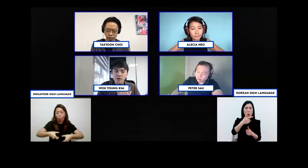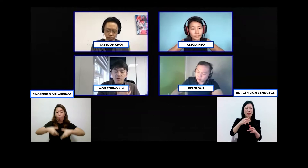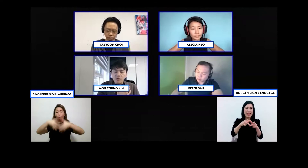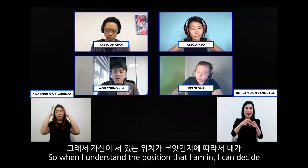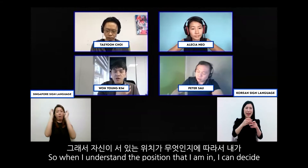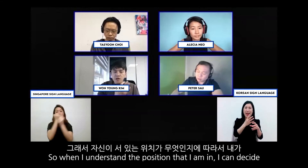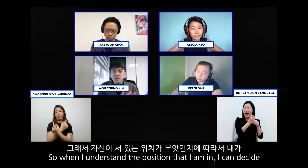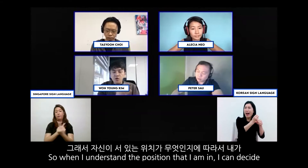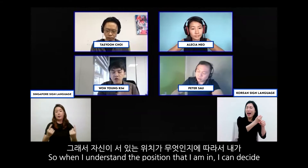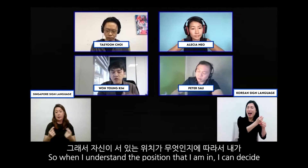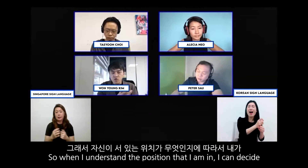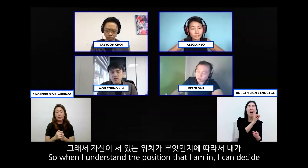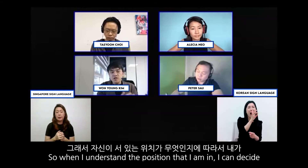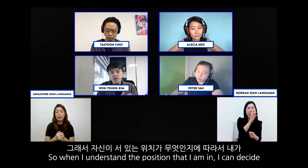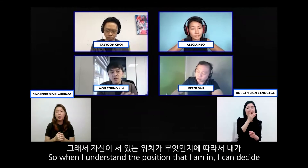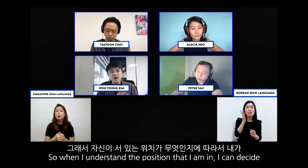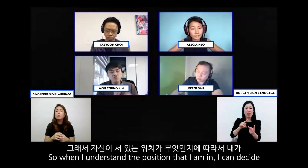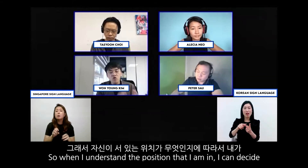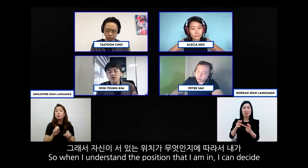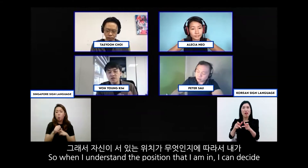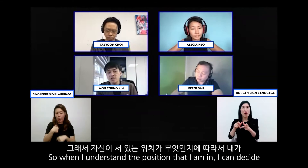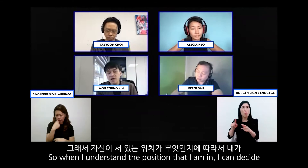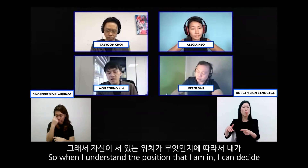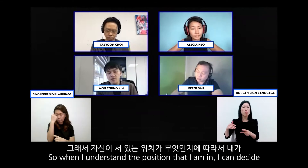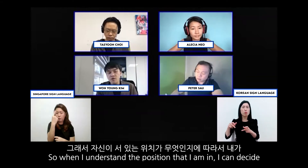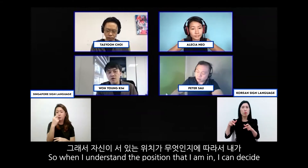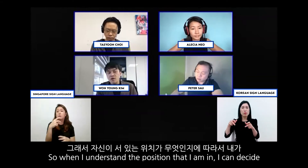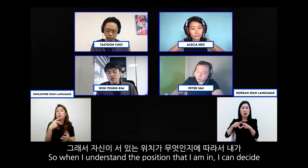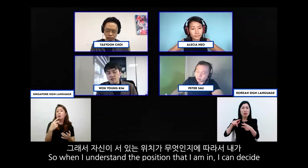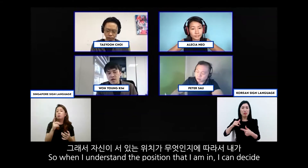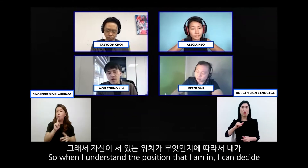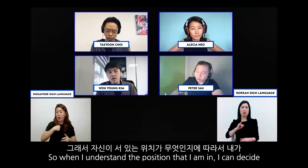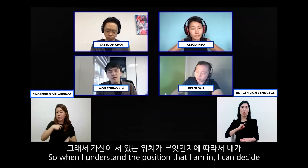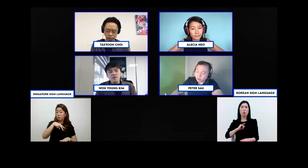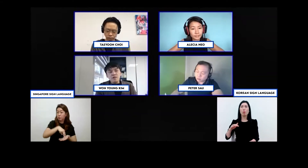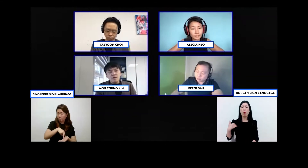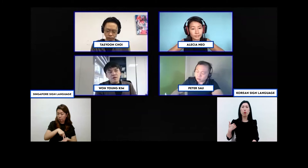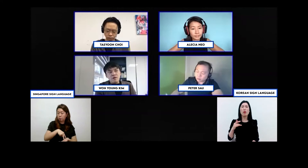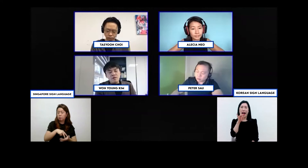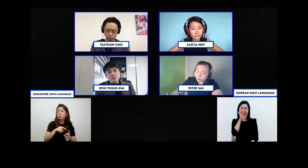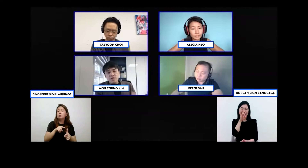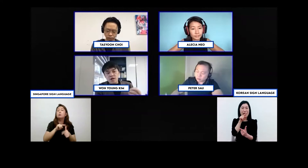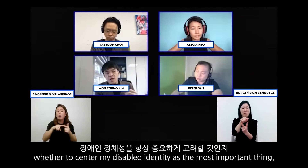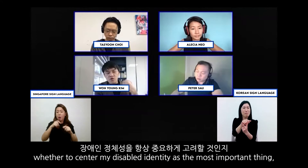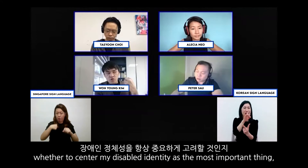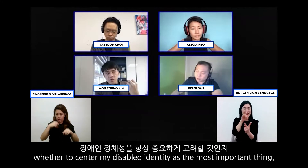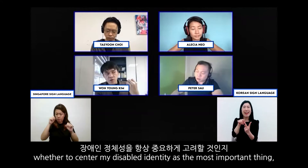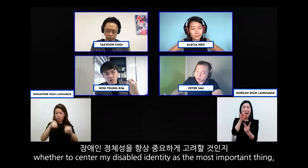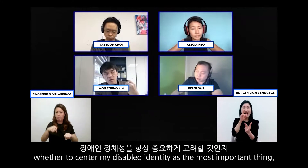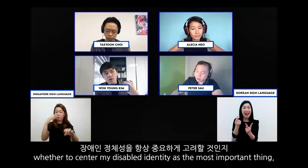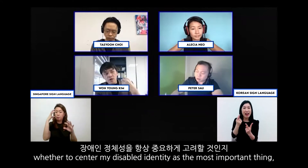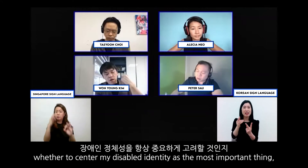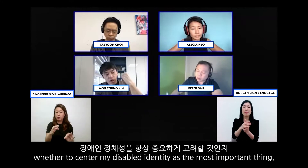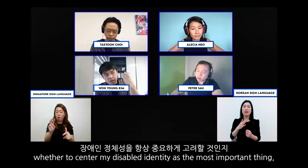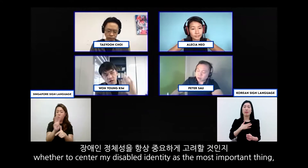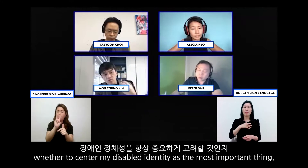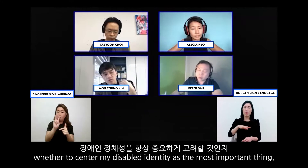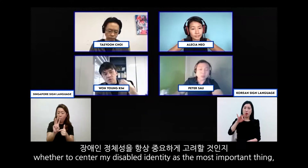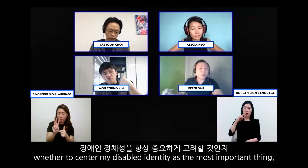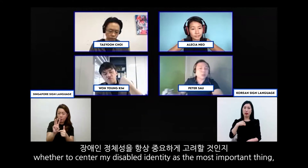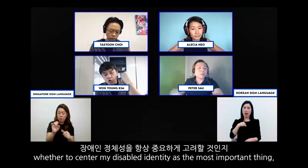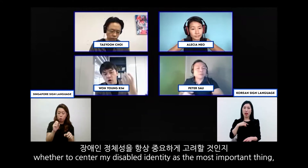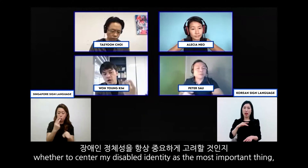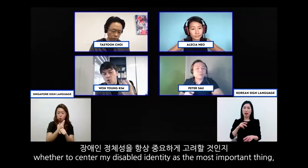생각하거든요. 그래서 자신이 서 있는 위치가 무엇인지에 따라서 내가 장애인 정체성을